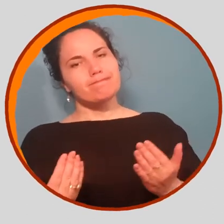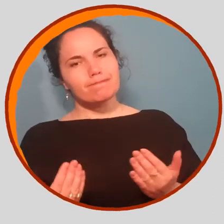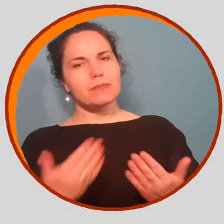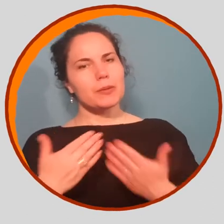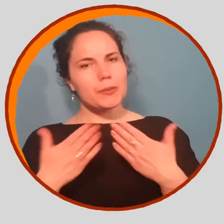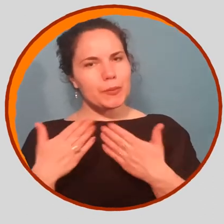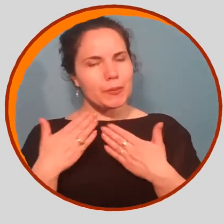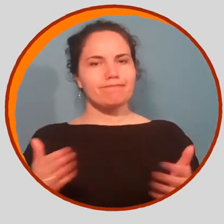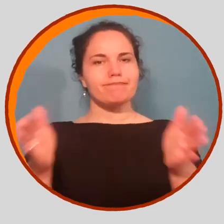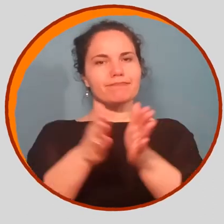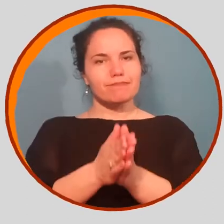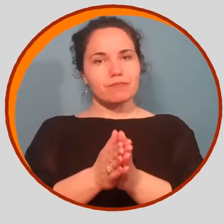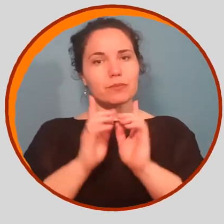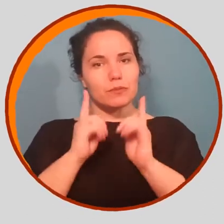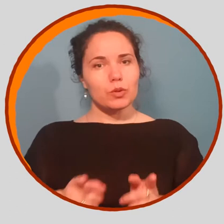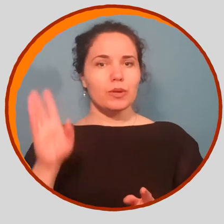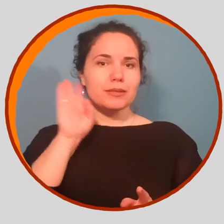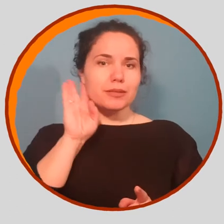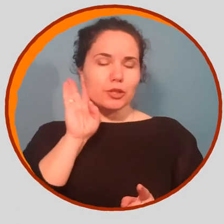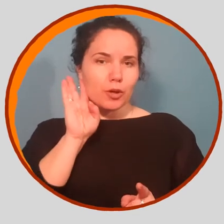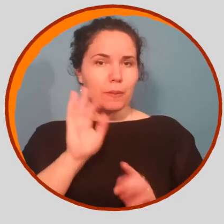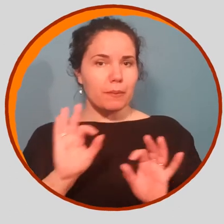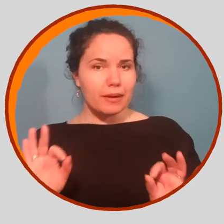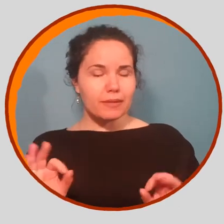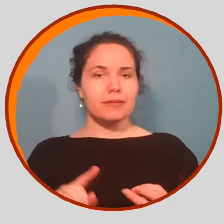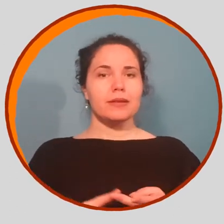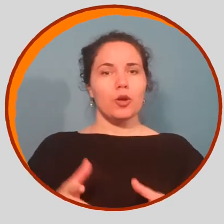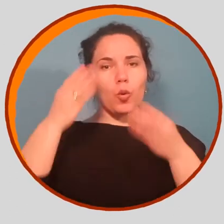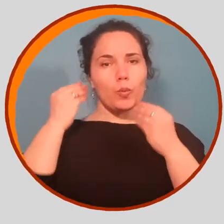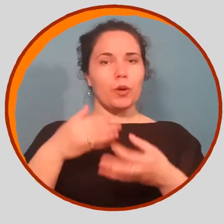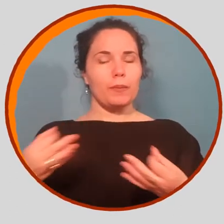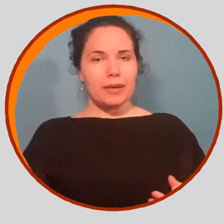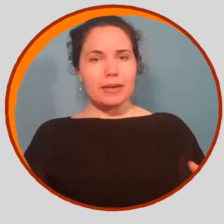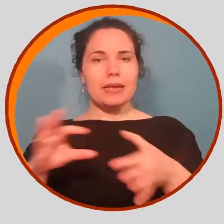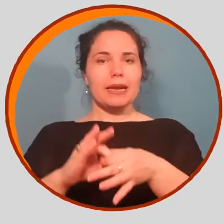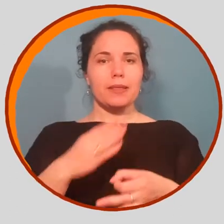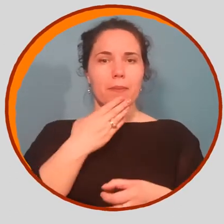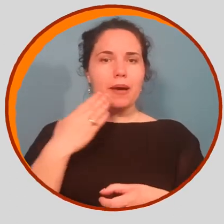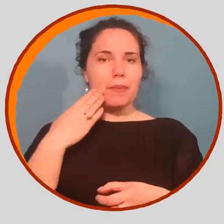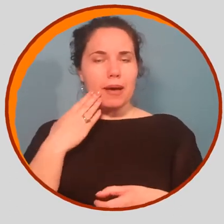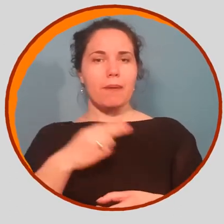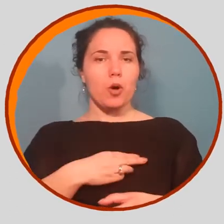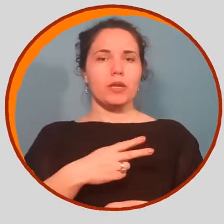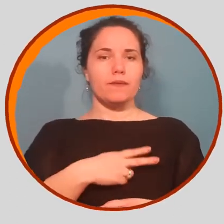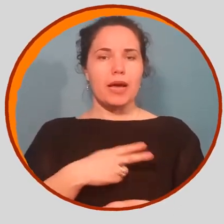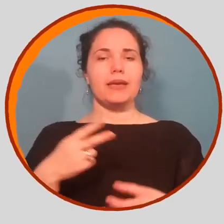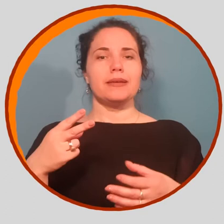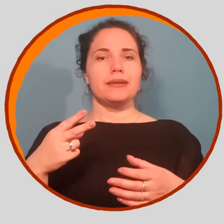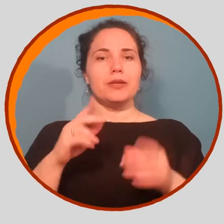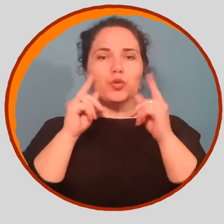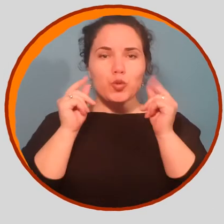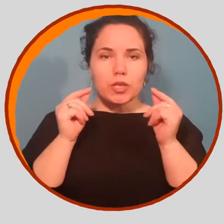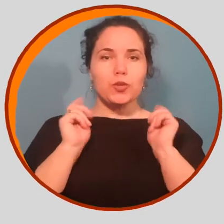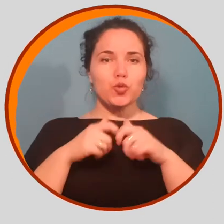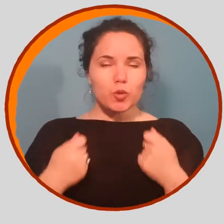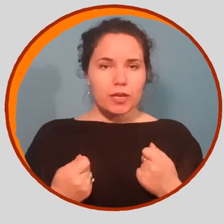shtëpi, sepse është e rëndësishme që adoleshenti të mësojë në këto momente të dëgjohet dhe të dëgjoj.